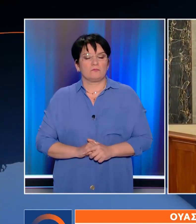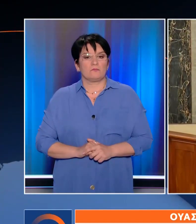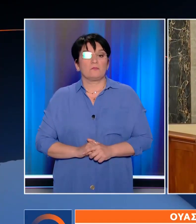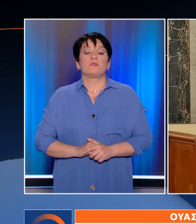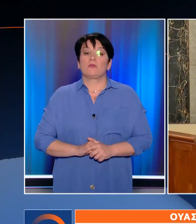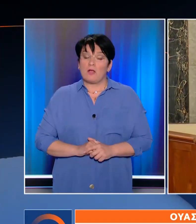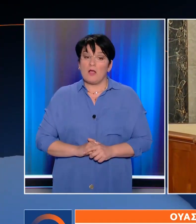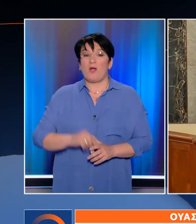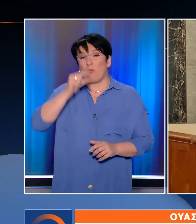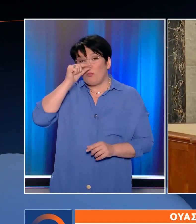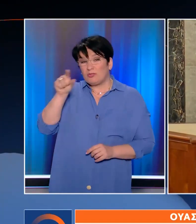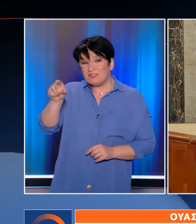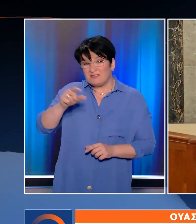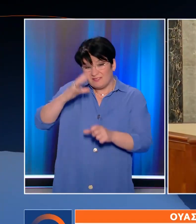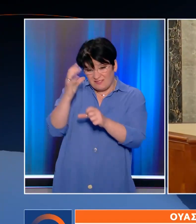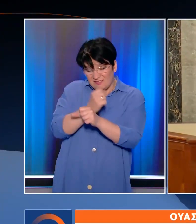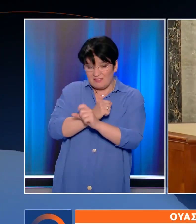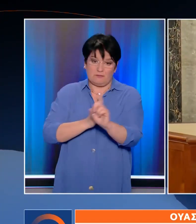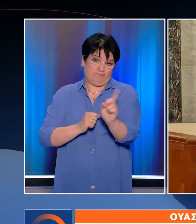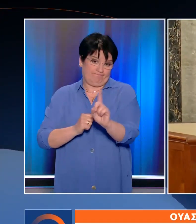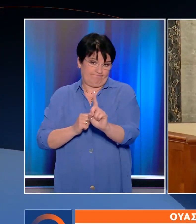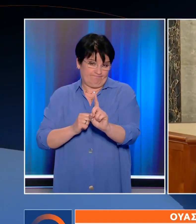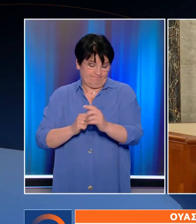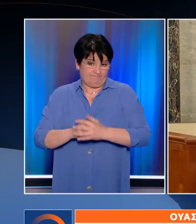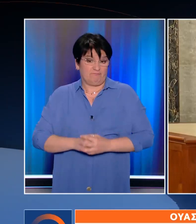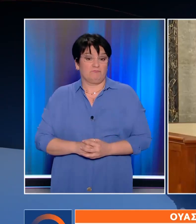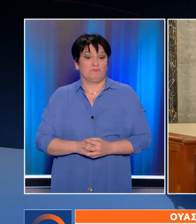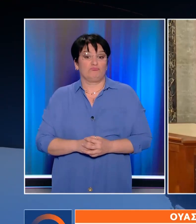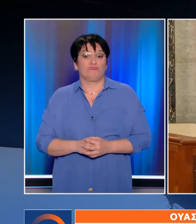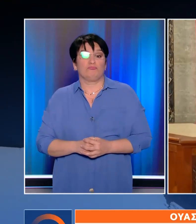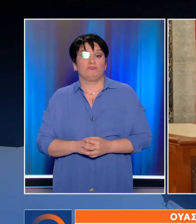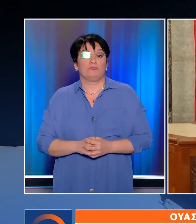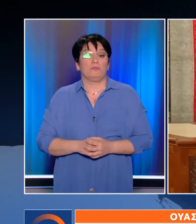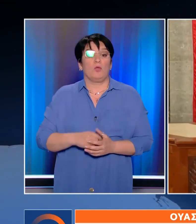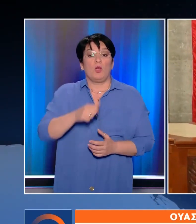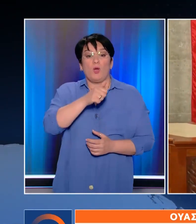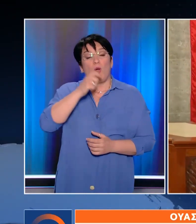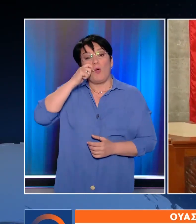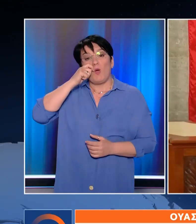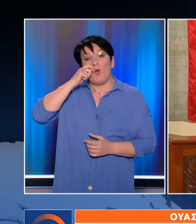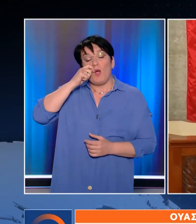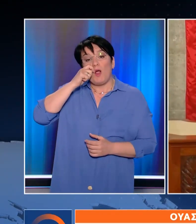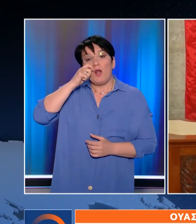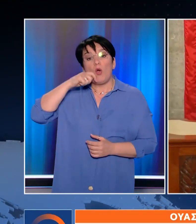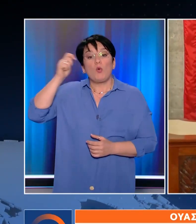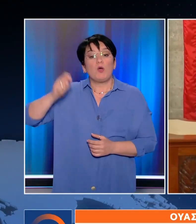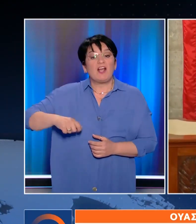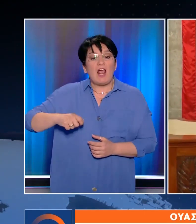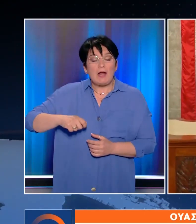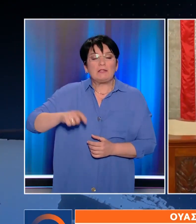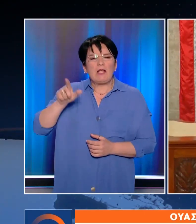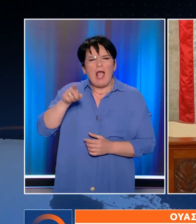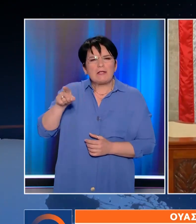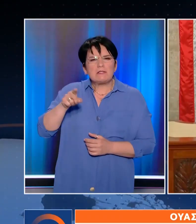Δεν πρέπει να επιτύχει, όχι μόνον για την διάσωση της Ουκρανίας, αλλά και για να στείλουμε